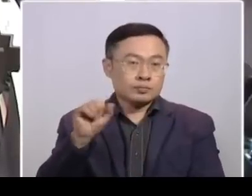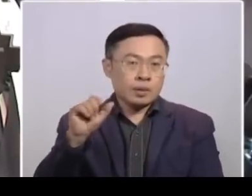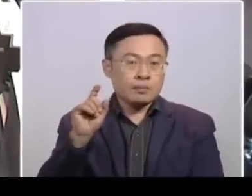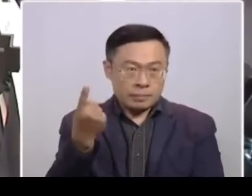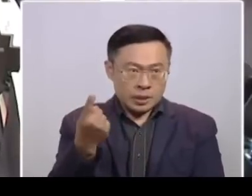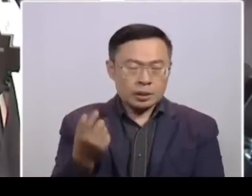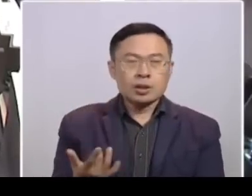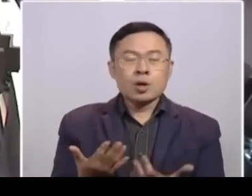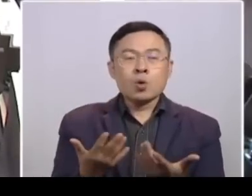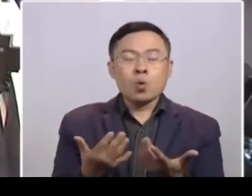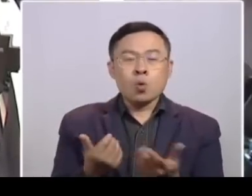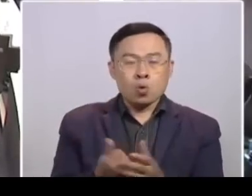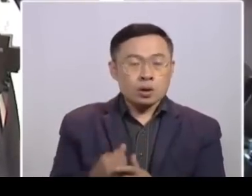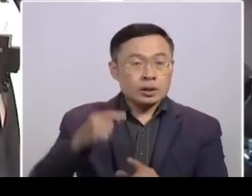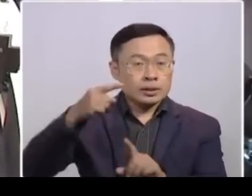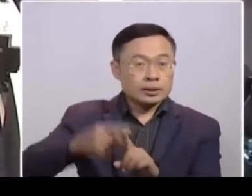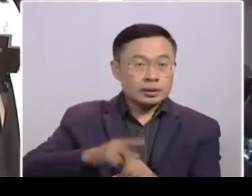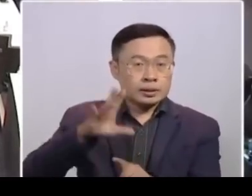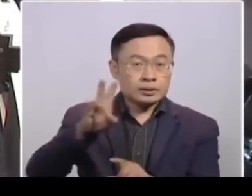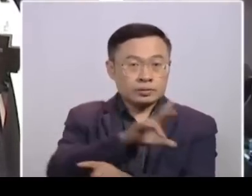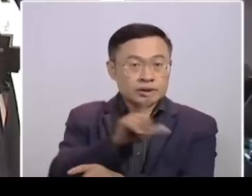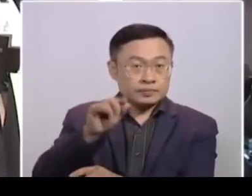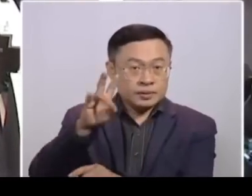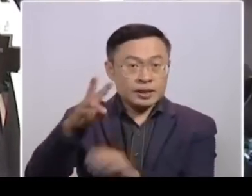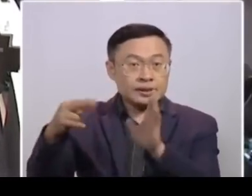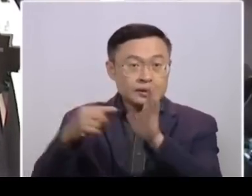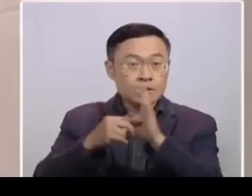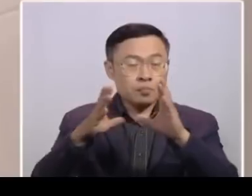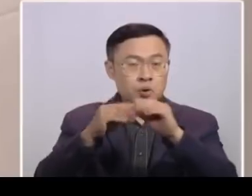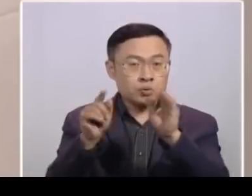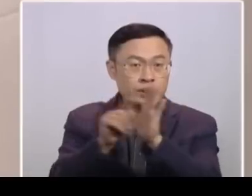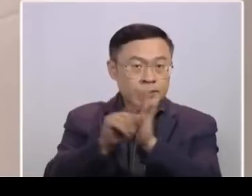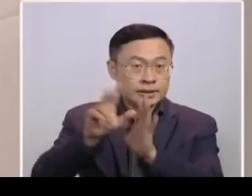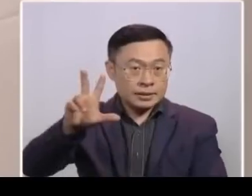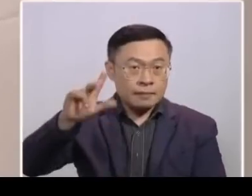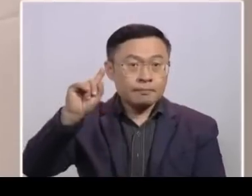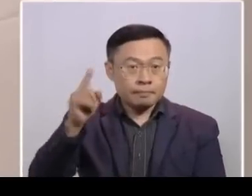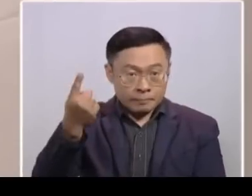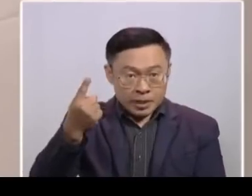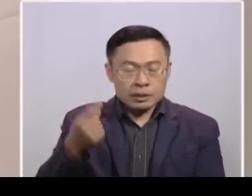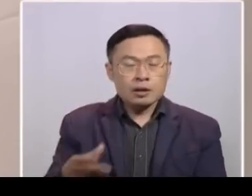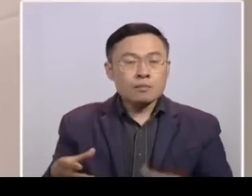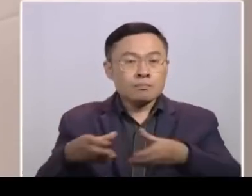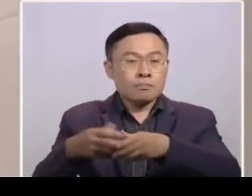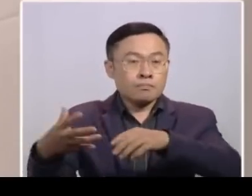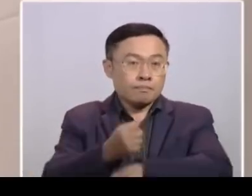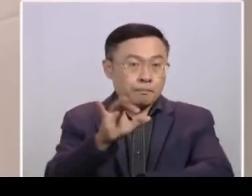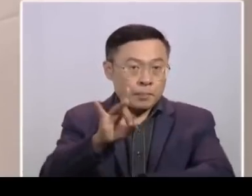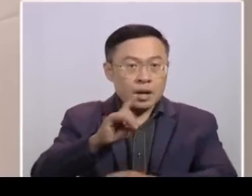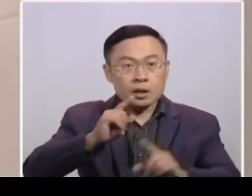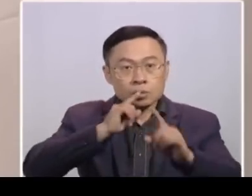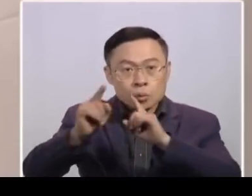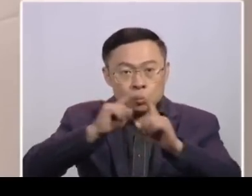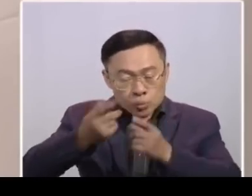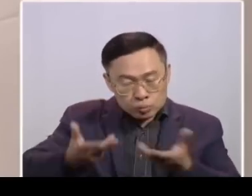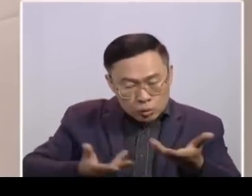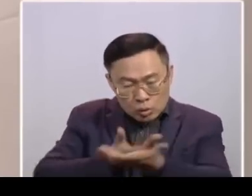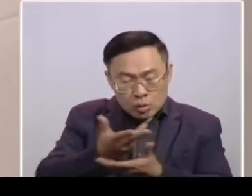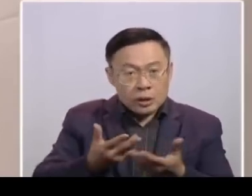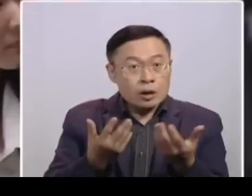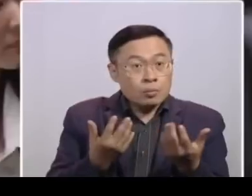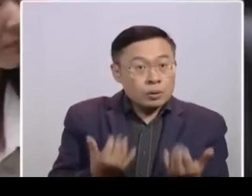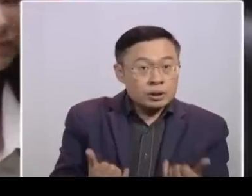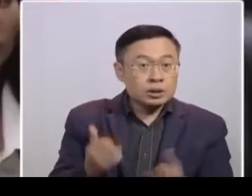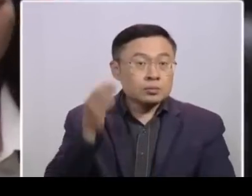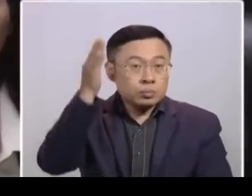8พรรคร่วมก็ต้องนัดหารือกันก่อนก็รอนัดหมายอย่างเป็นทางการของ8พรรคอีกครั้งนะครับซึ่งอาจจะมีการหารือกันในวันนี้หรือวันพรุ่งนี้ส่